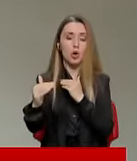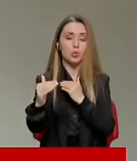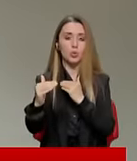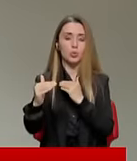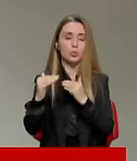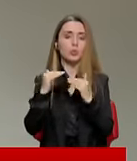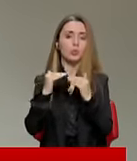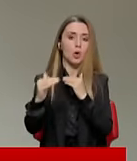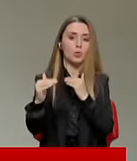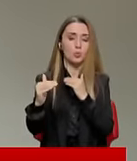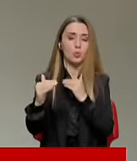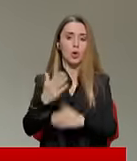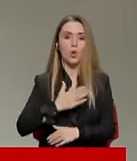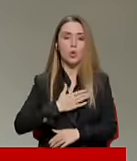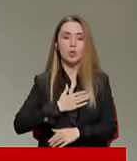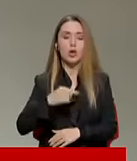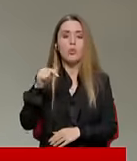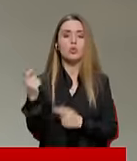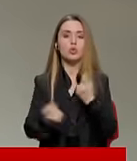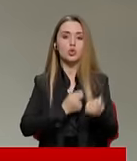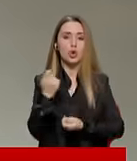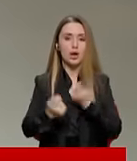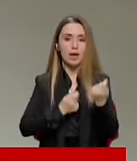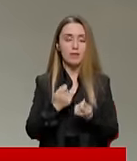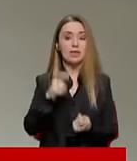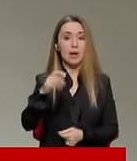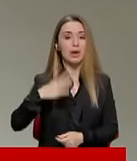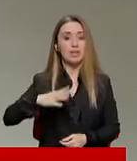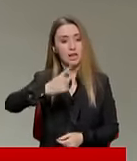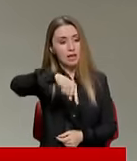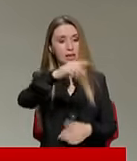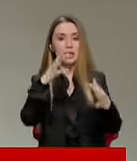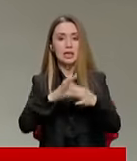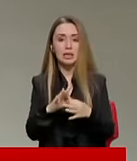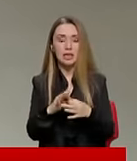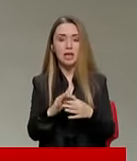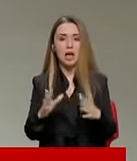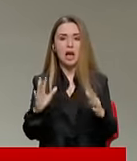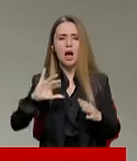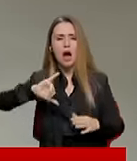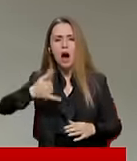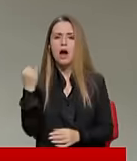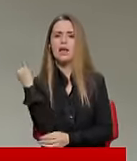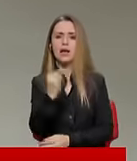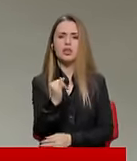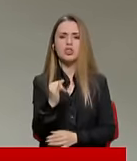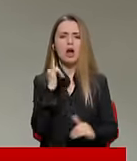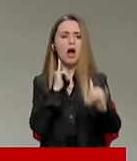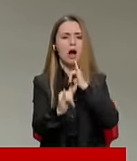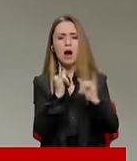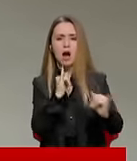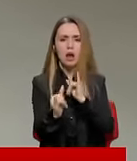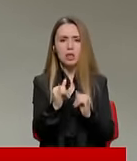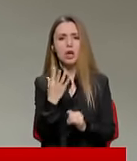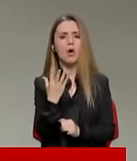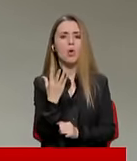kamuoyu önünde bizzat bu görevlere tarip Olanlarla ilgili neredeyse çok ağır eleştirici hakarete yakın